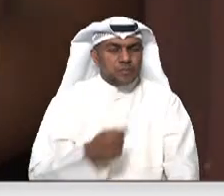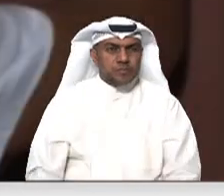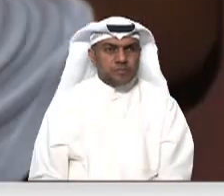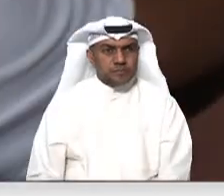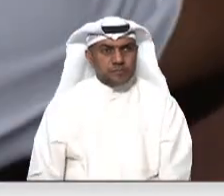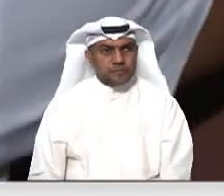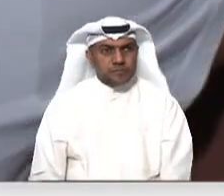الكويت